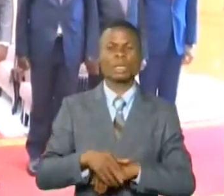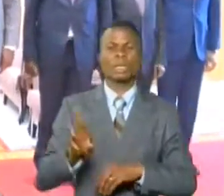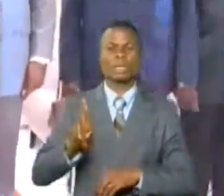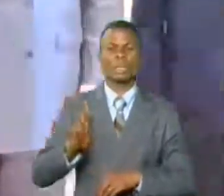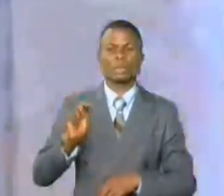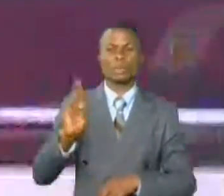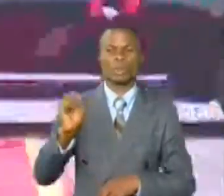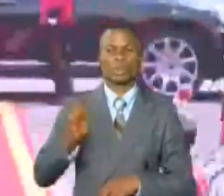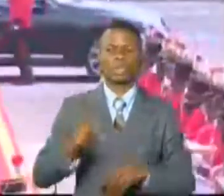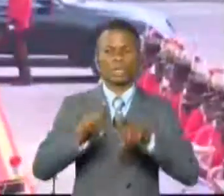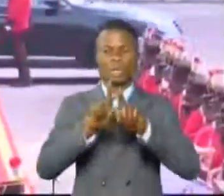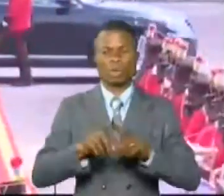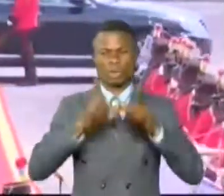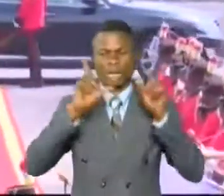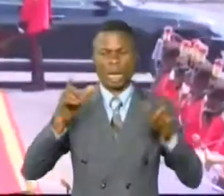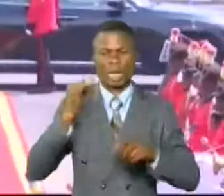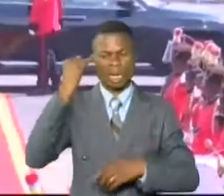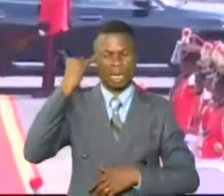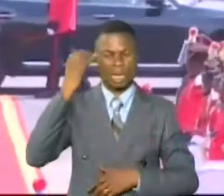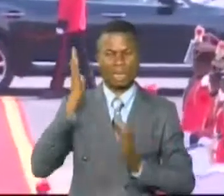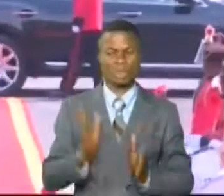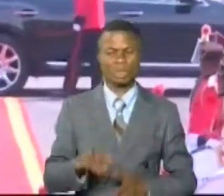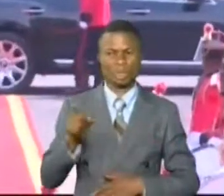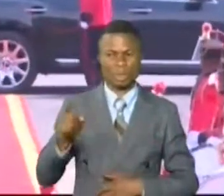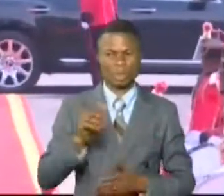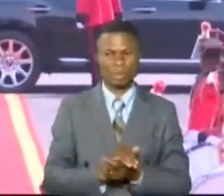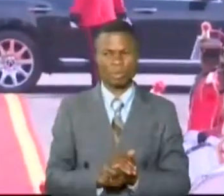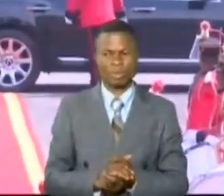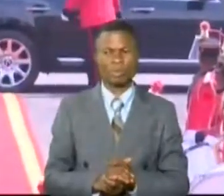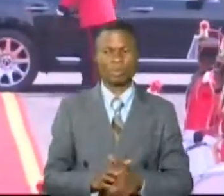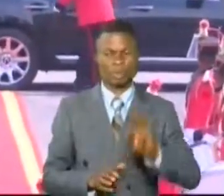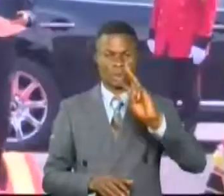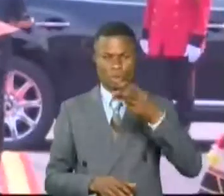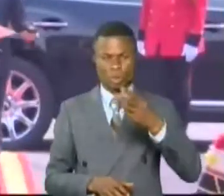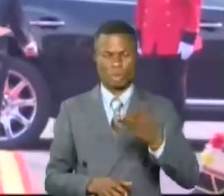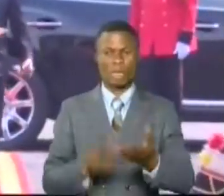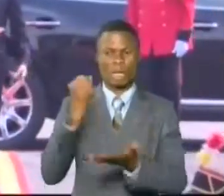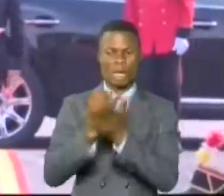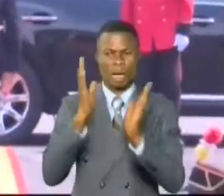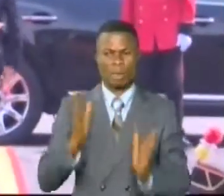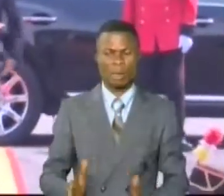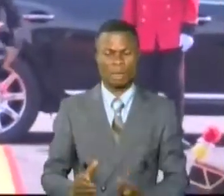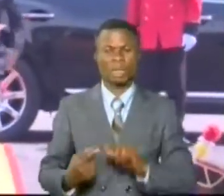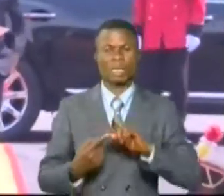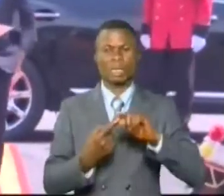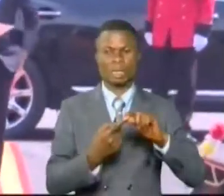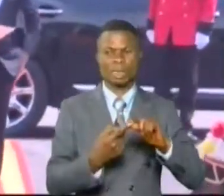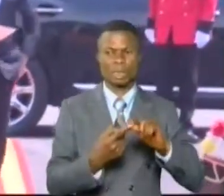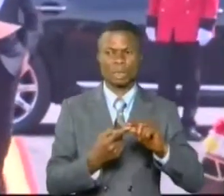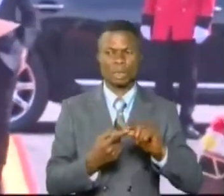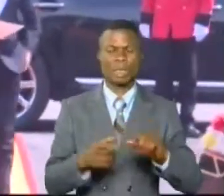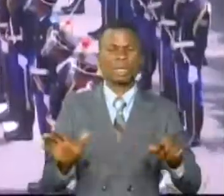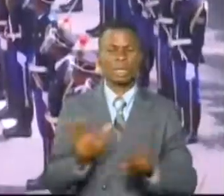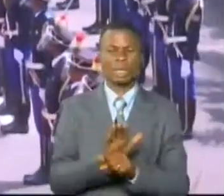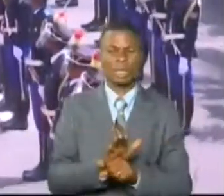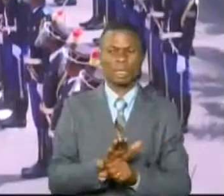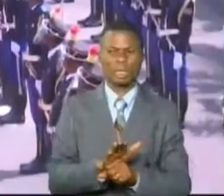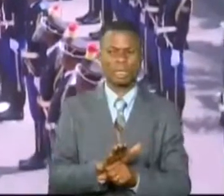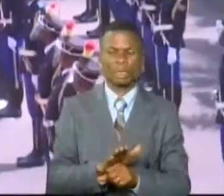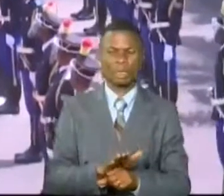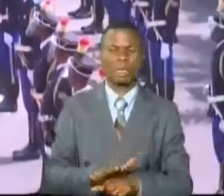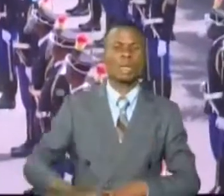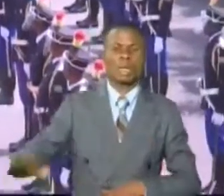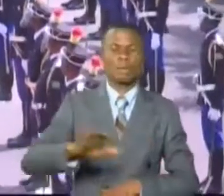langues indiennes. Oren Rosenblatt est le nouvel ambassadeur extraordinaire et plénipotentiaire de l'État